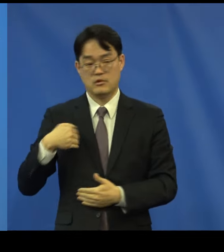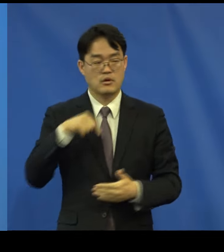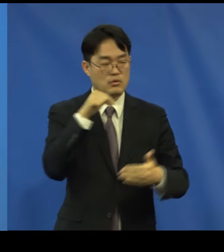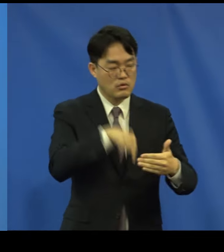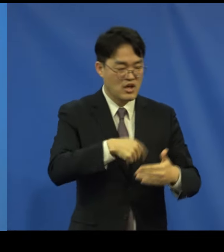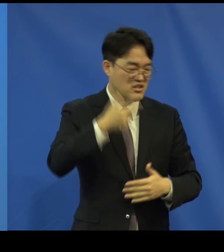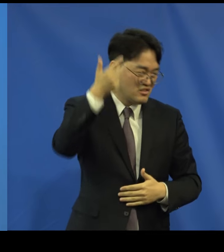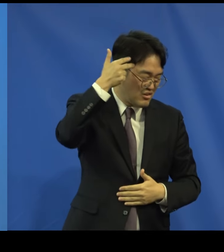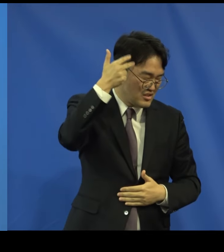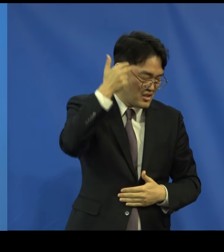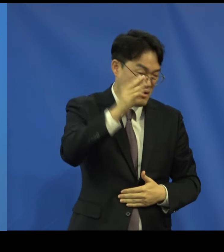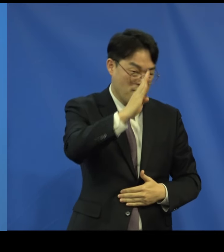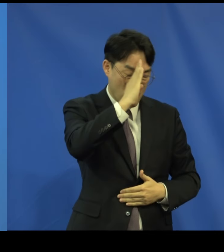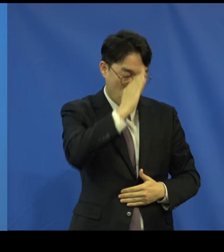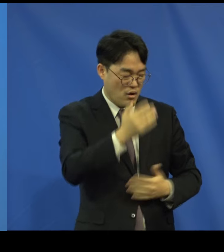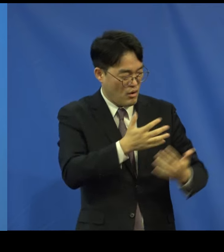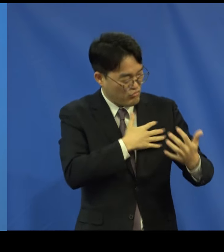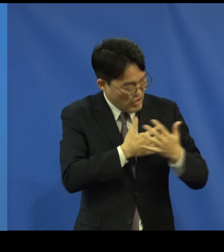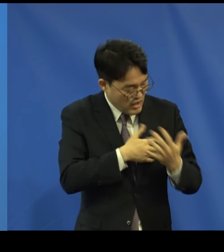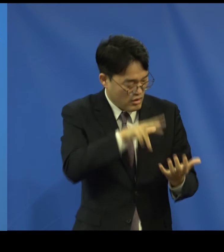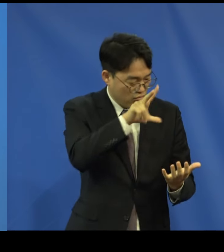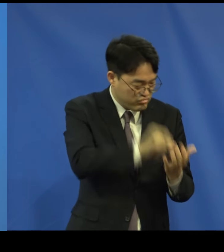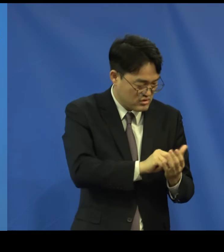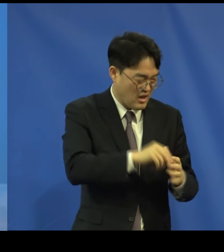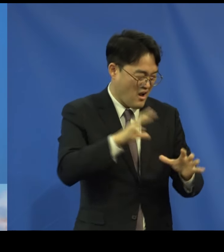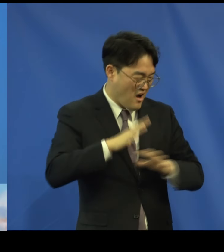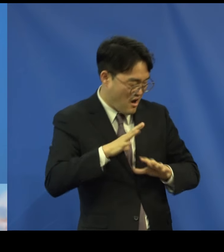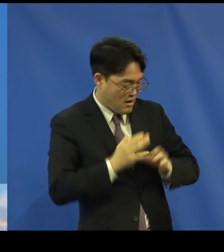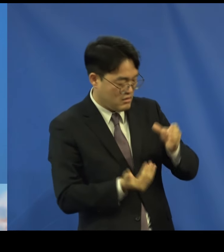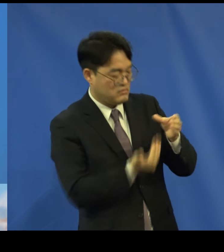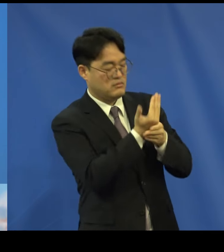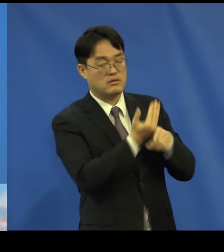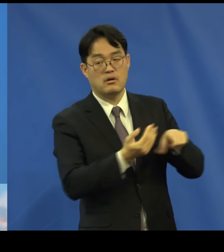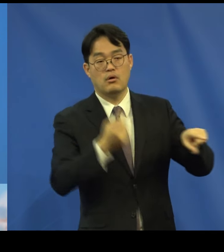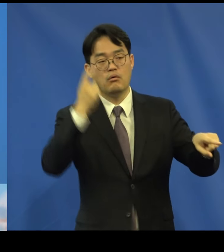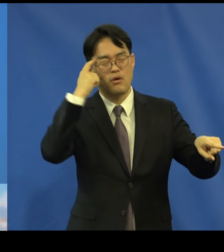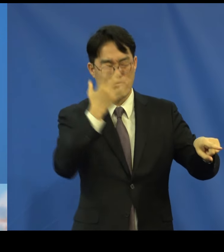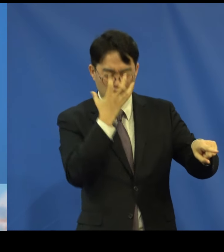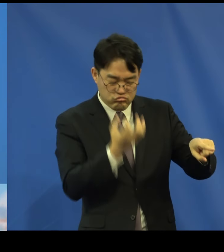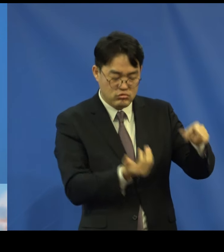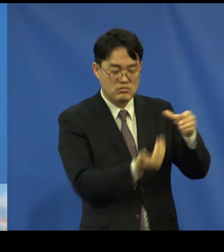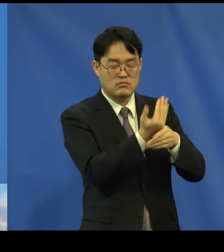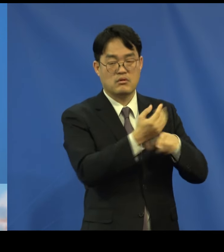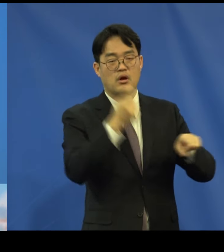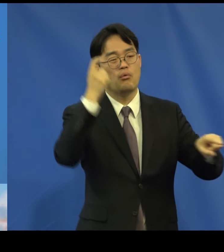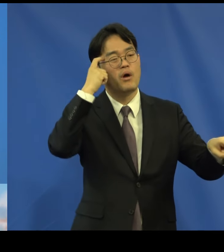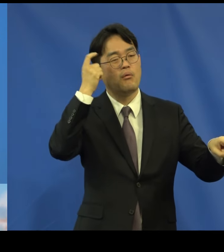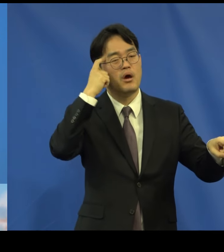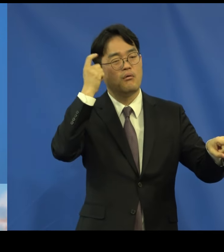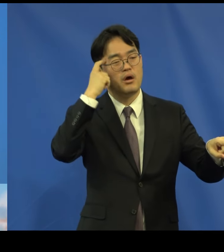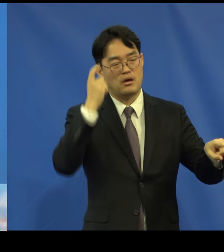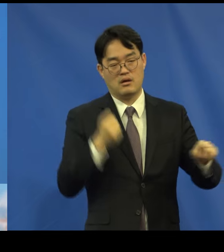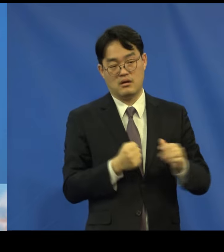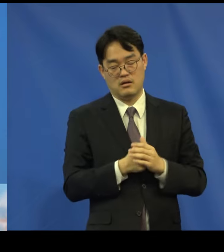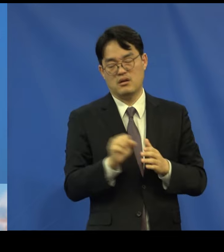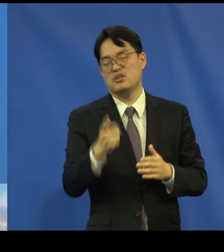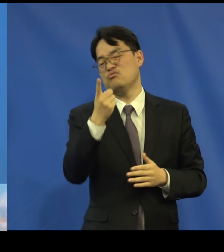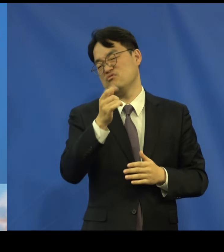무엇인지 주님은 아시고 주님이 제자들에게 1절에 이렇게 말씀하십니다. 너희는 마음에 근심하지